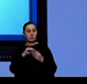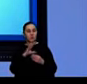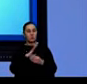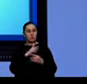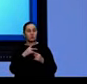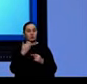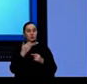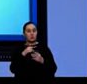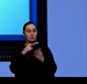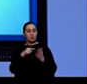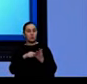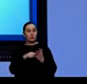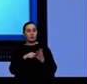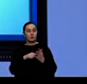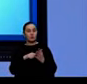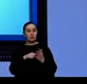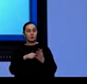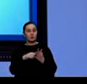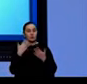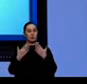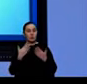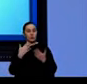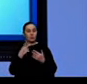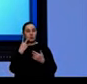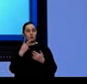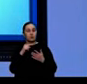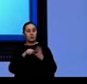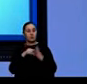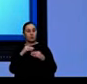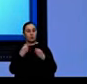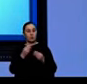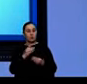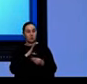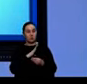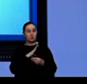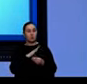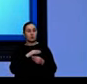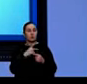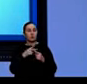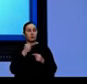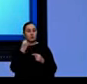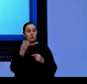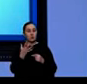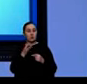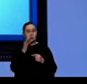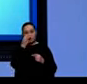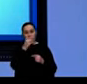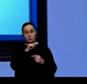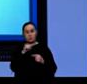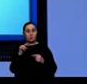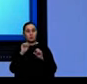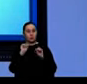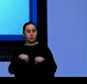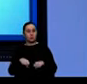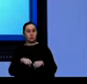o'tkazdik. Sizga savol. Agar ikkita nuqta berilgan bo'lsa, nechta to'g'ri chiziq